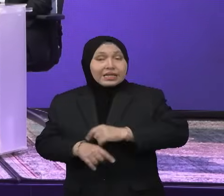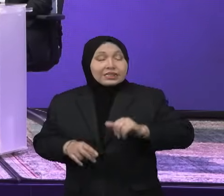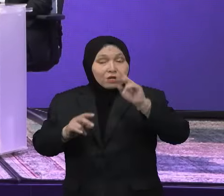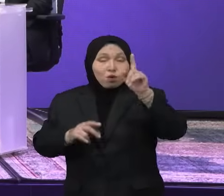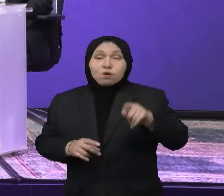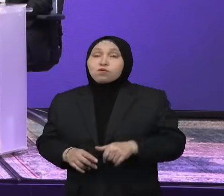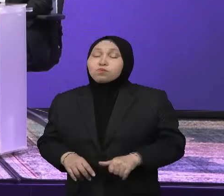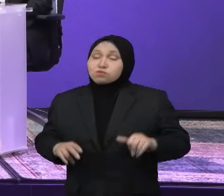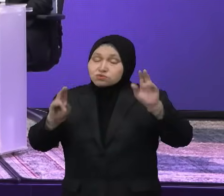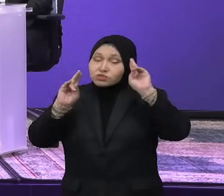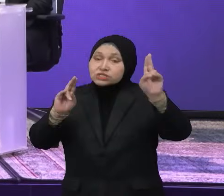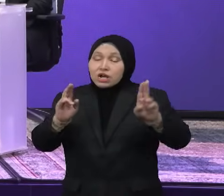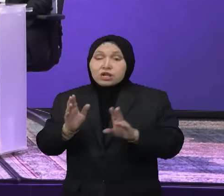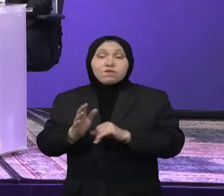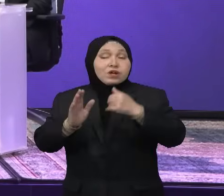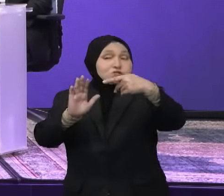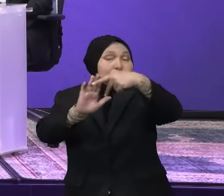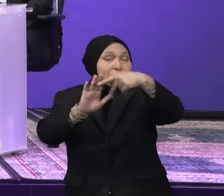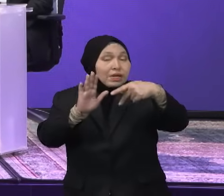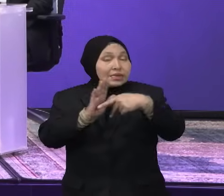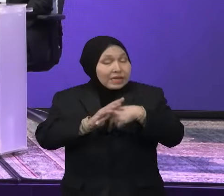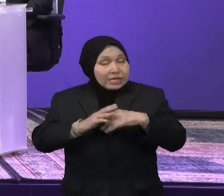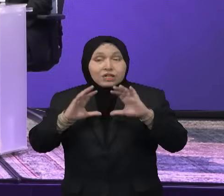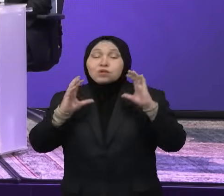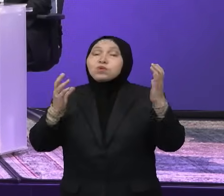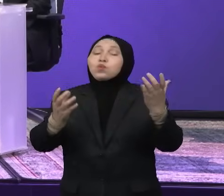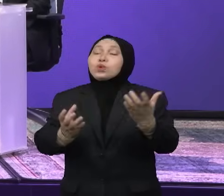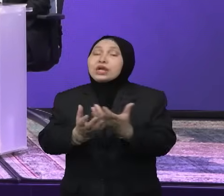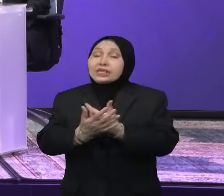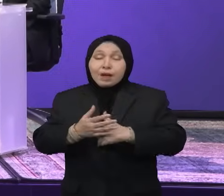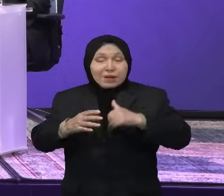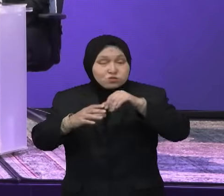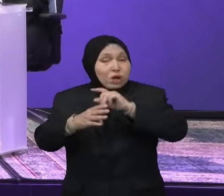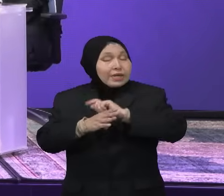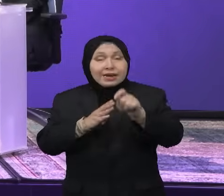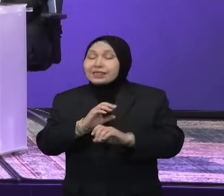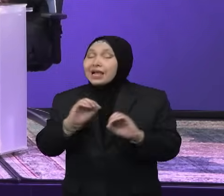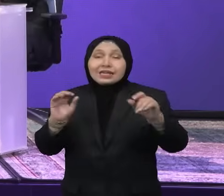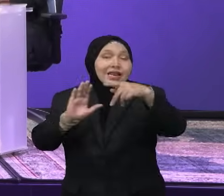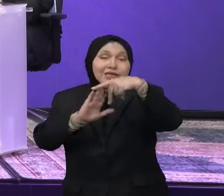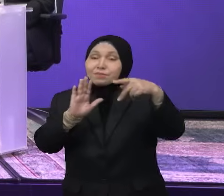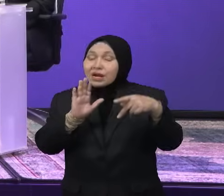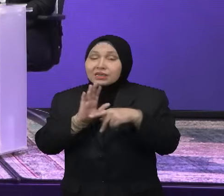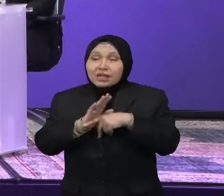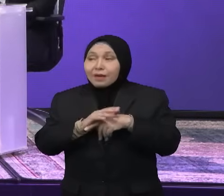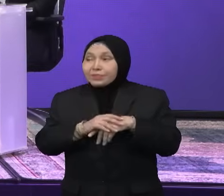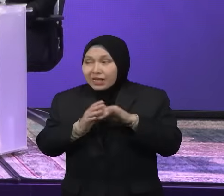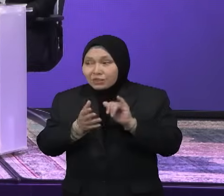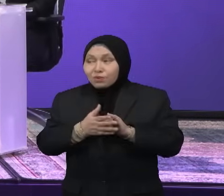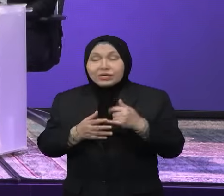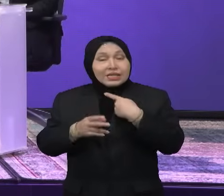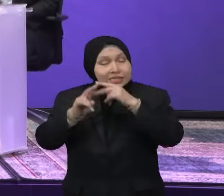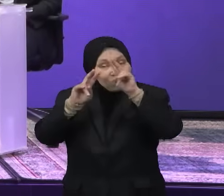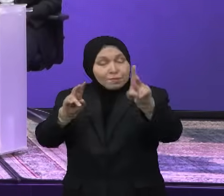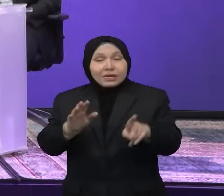sebut, peraturan-peraturan ini kat dunia je. Nanti masuk akhirat nanti, tidak ada lagi peraturan. Mukjam Ustaz. Mari kita tengok